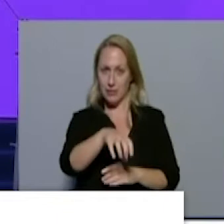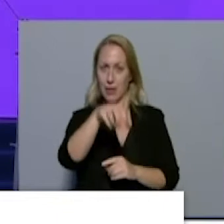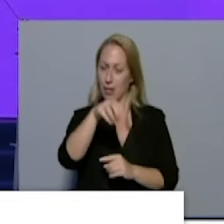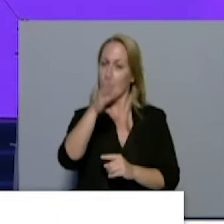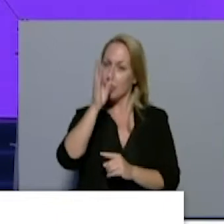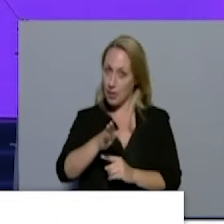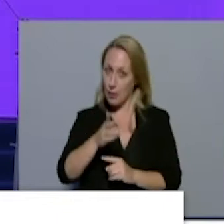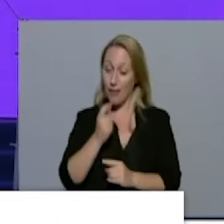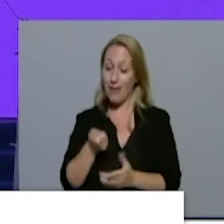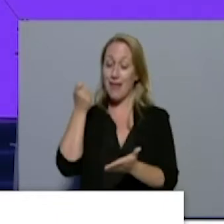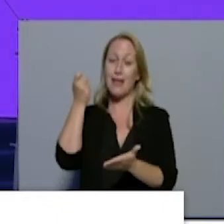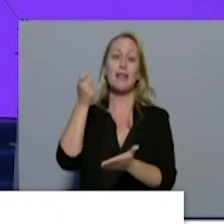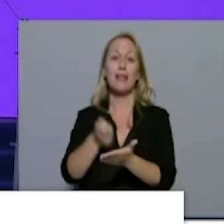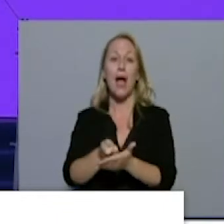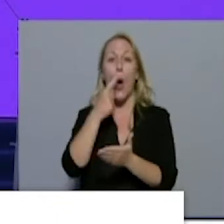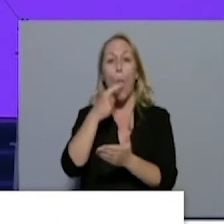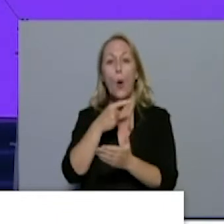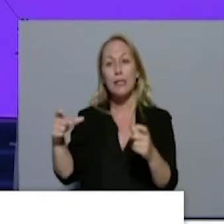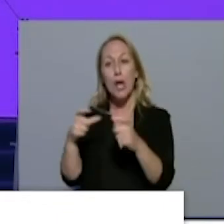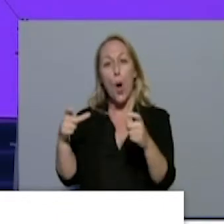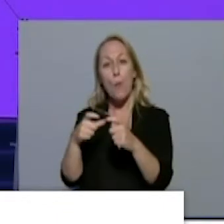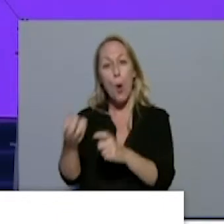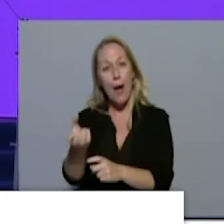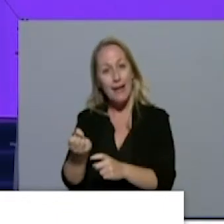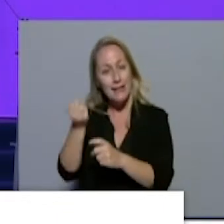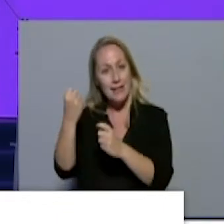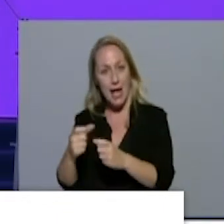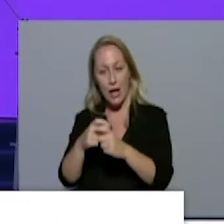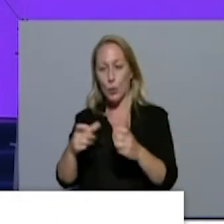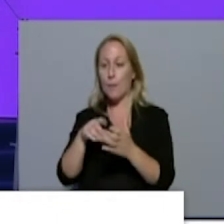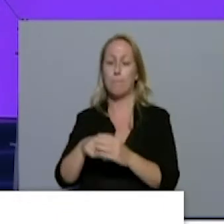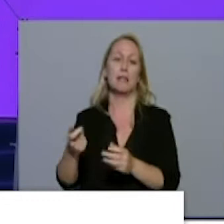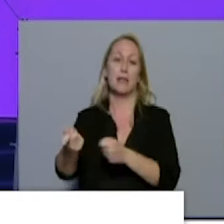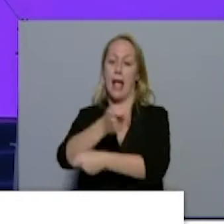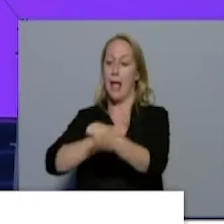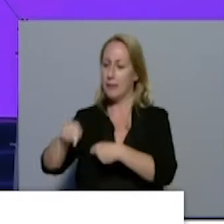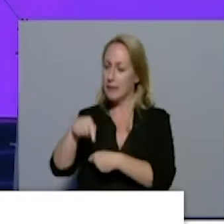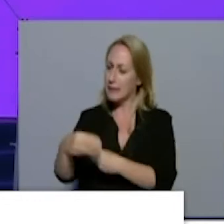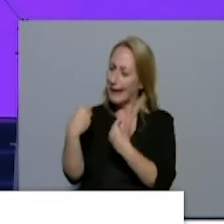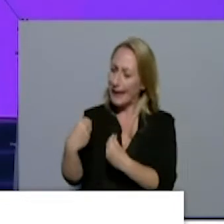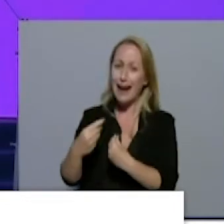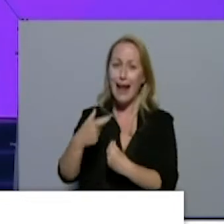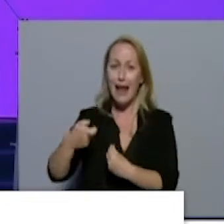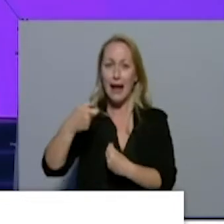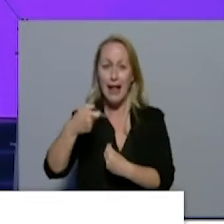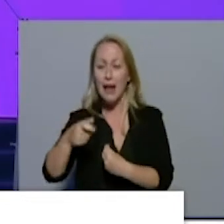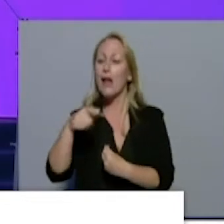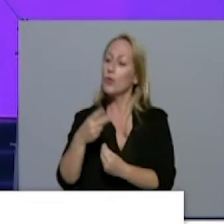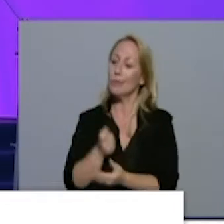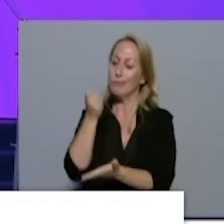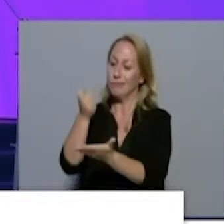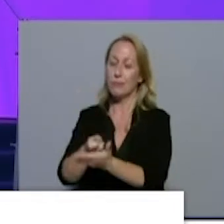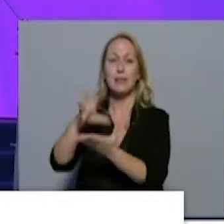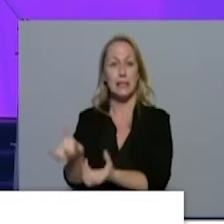να αγοράζει μέσω της έκδοσης εγγυημένων ομολόγων μέρος των χρεών των βιώσιμων επιχειρήσεων, ώστε να τις